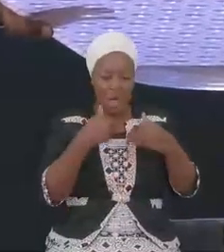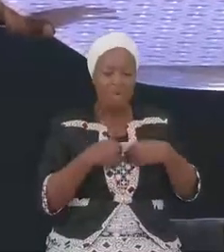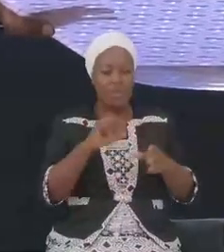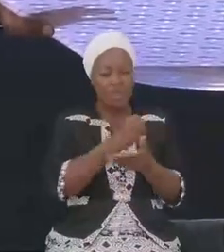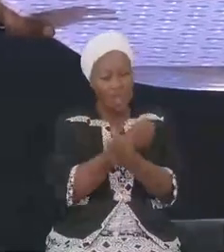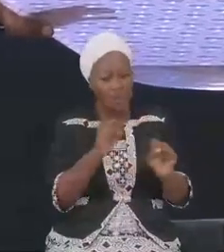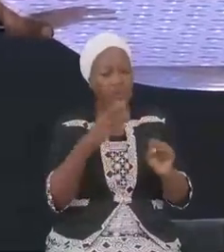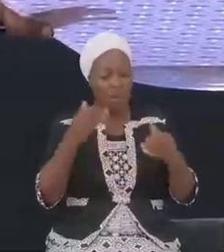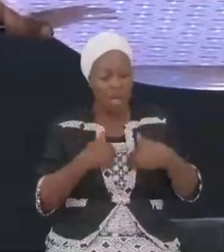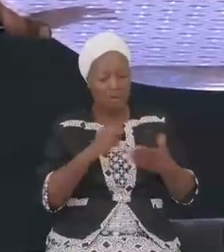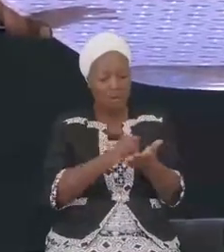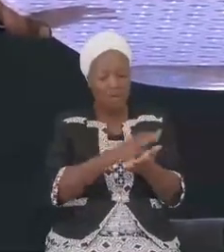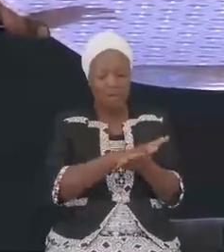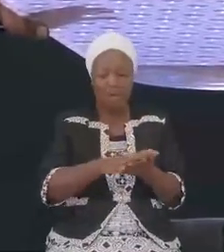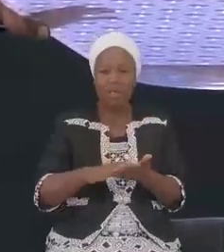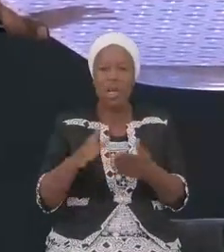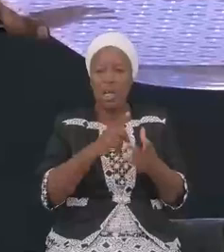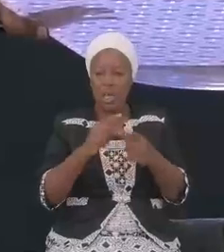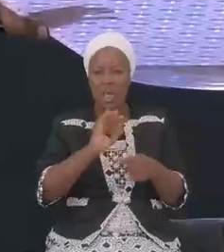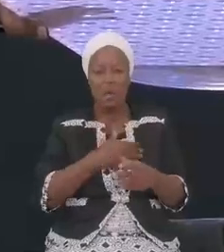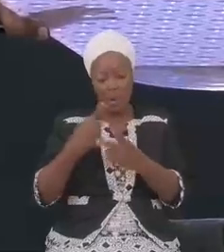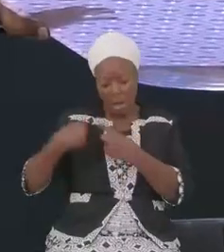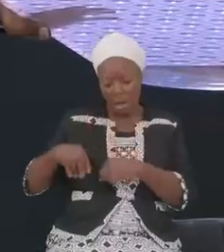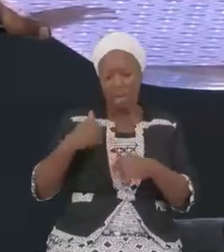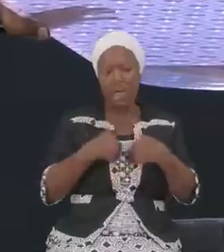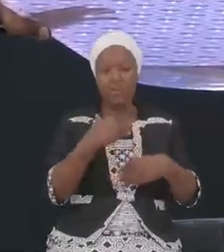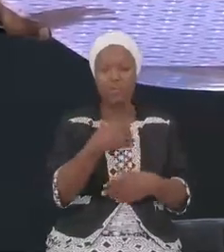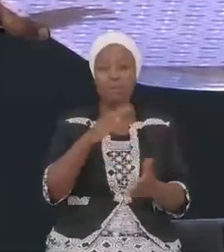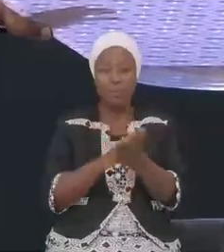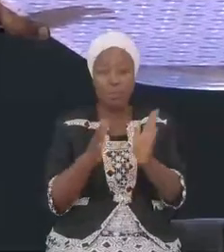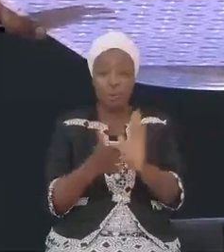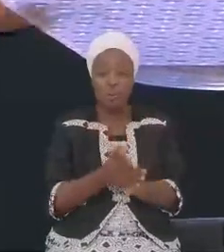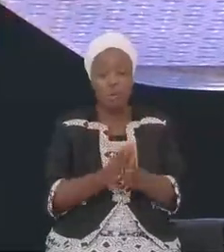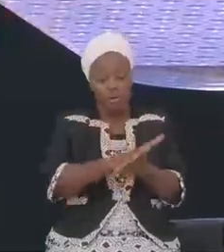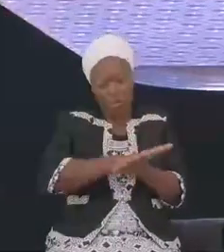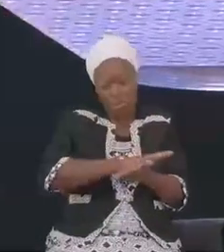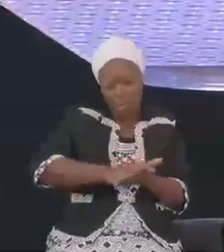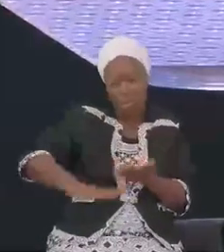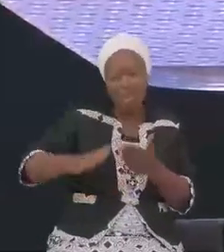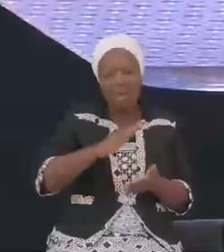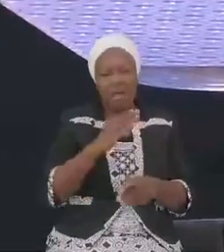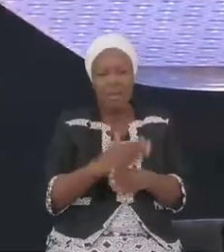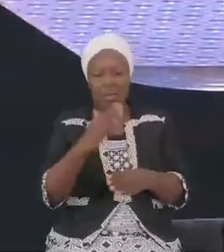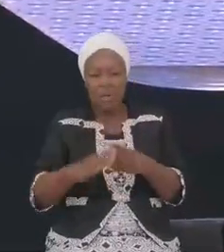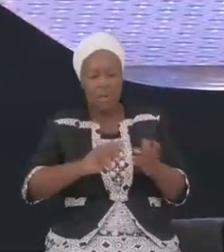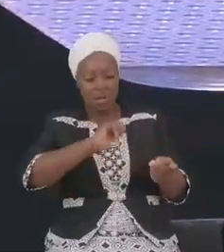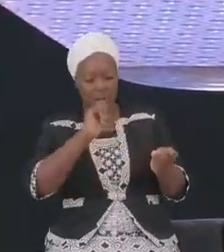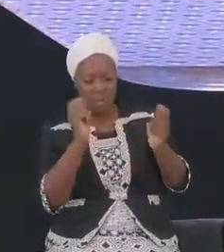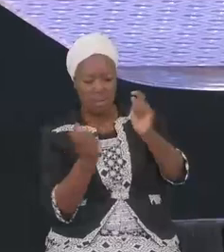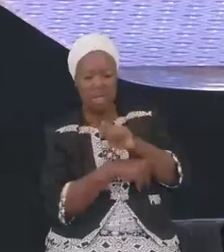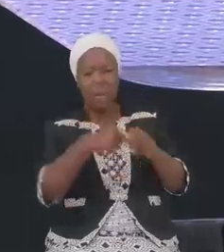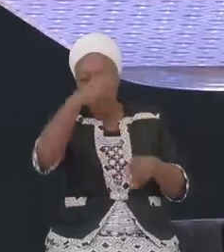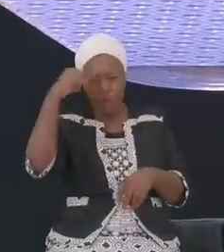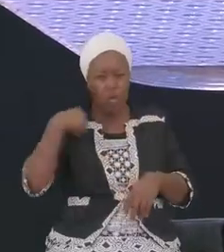nous avons la sanctification. Notre cœur est renouvelé, c'est totalement nouveau. Et parce que tu